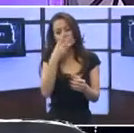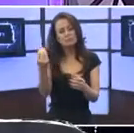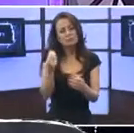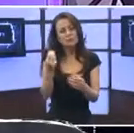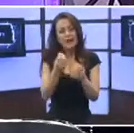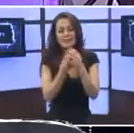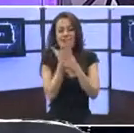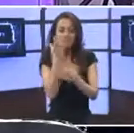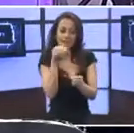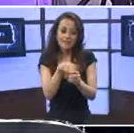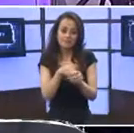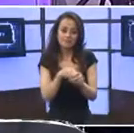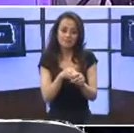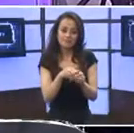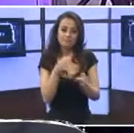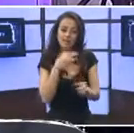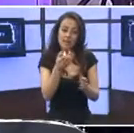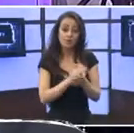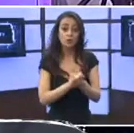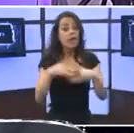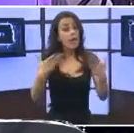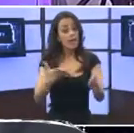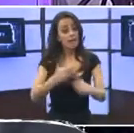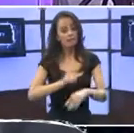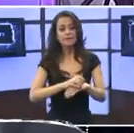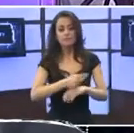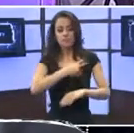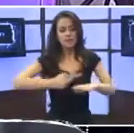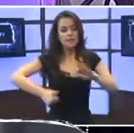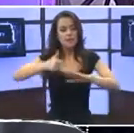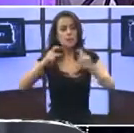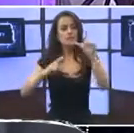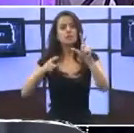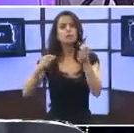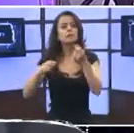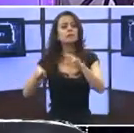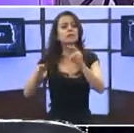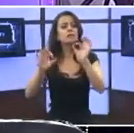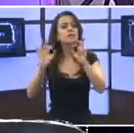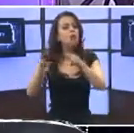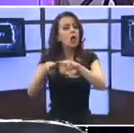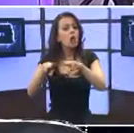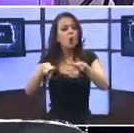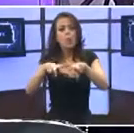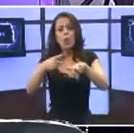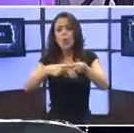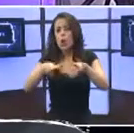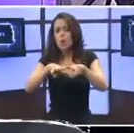olsunlar. Evet, belediye başkanımız Lokman Çağcı Beyefendi aramıza katıldılar. Kocaman alkışlarınızla